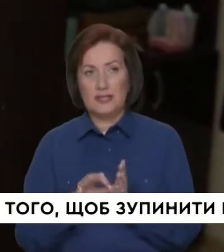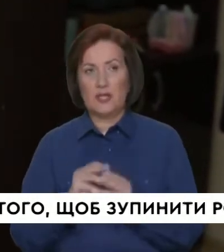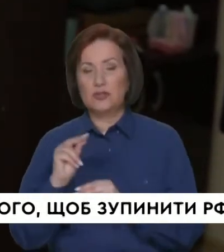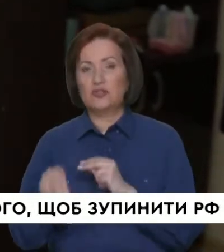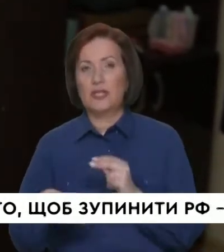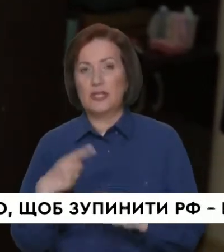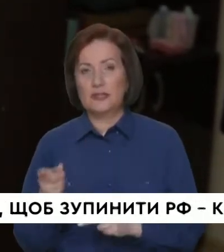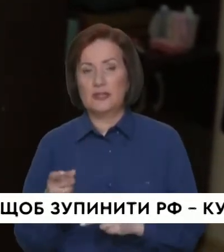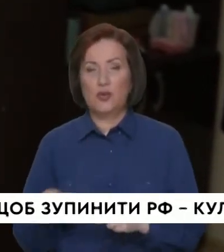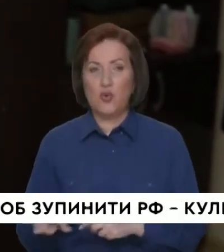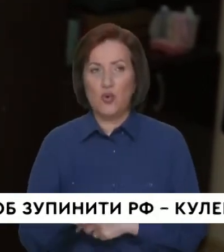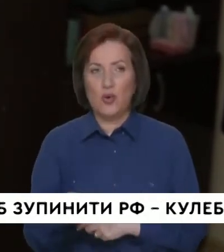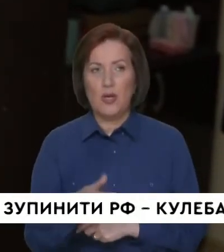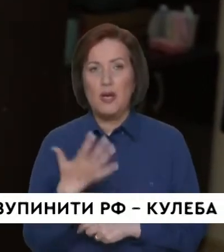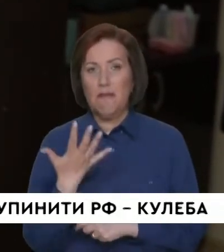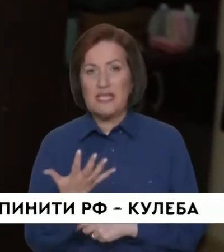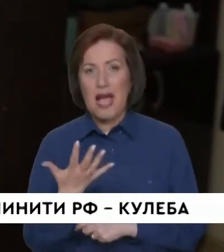через дорогу